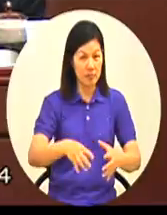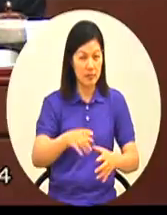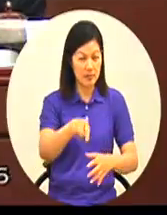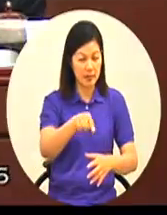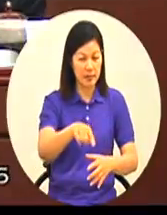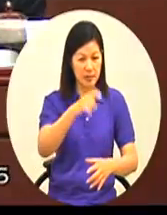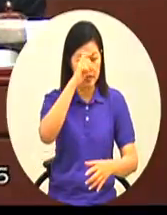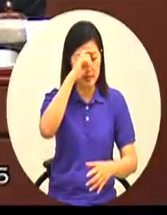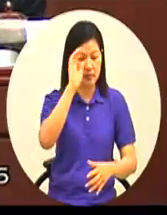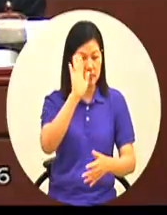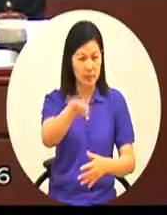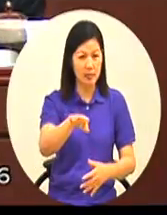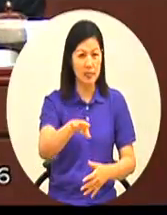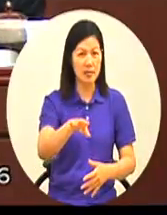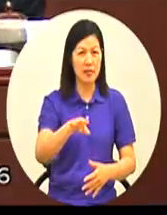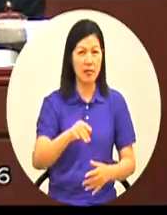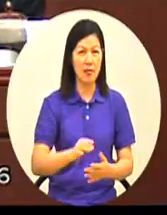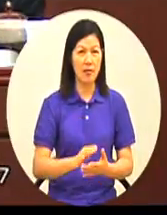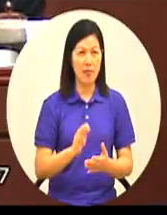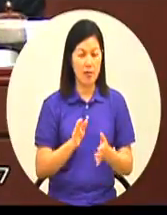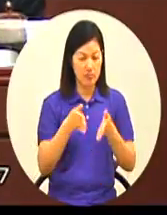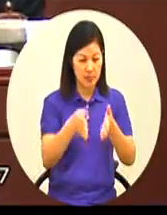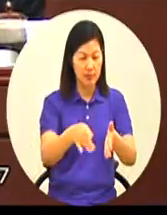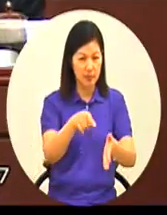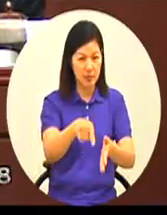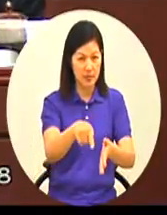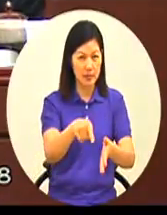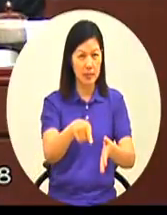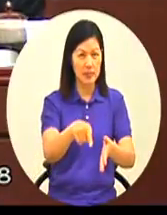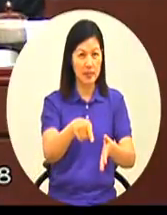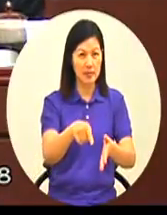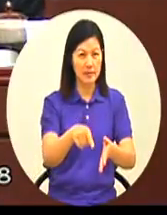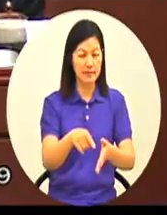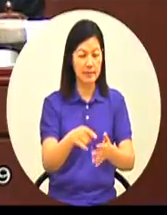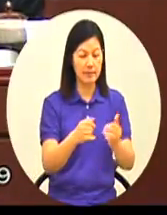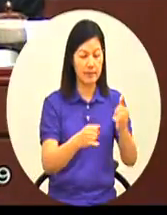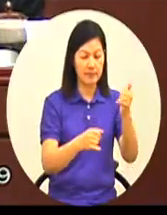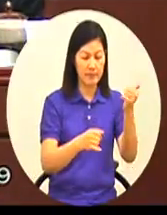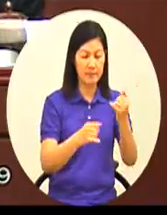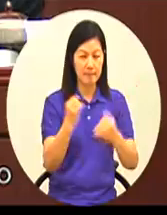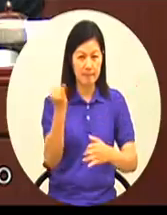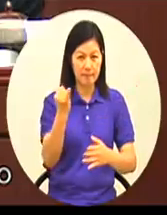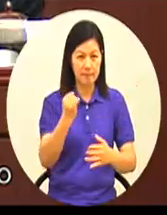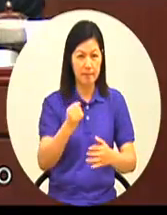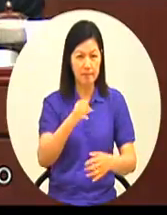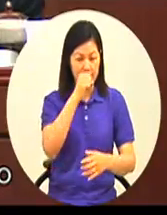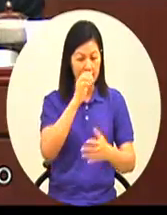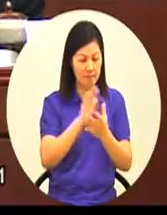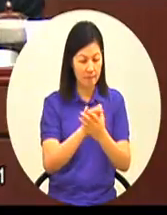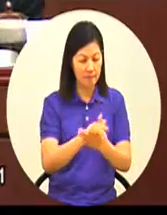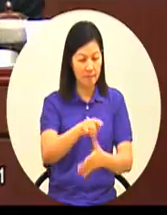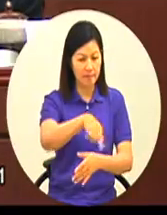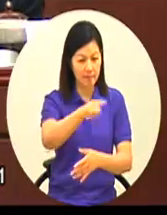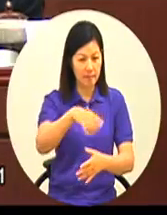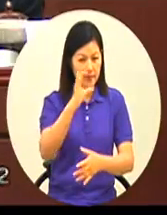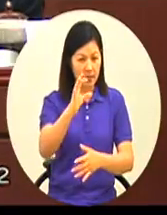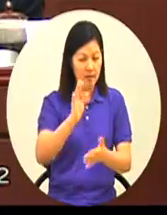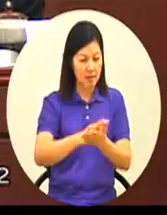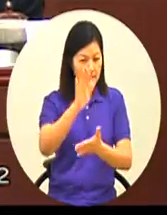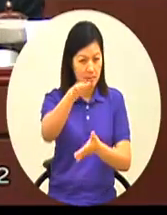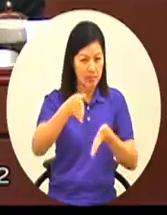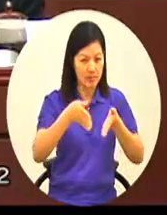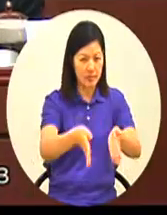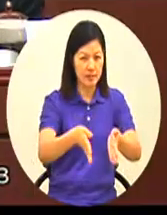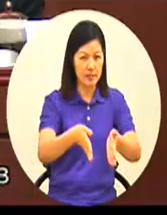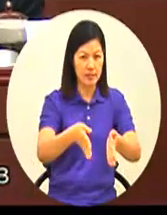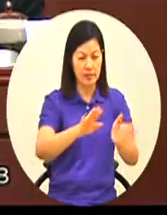望未来都能够以这间性别友善厕所作为一个基础跟一个基本，我们未来能够往这个方